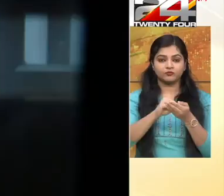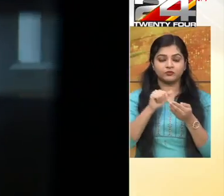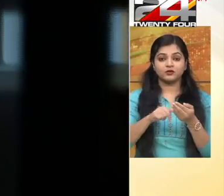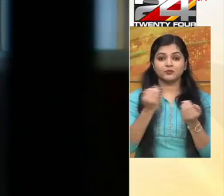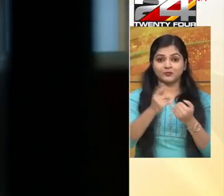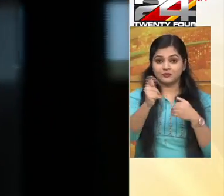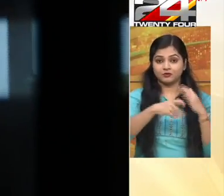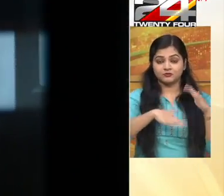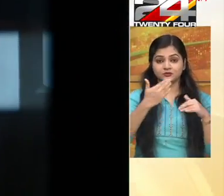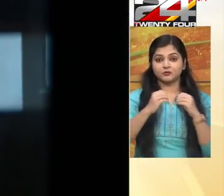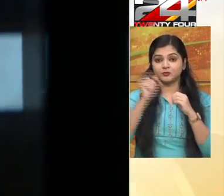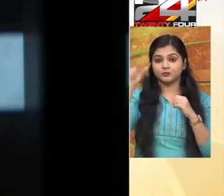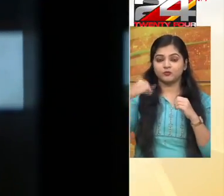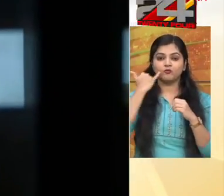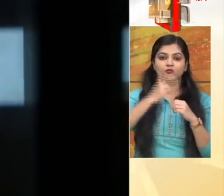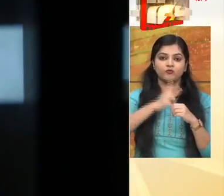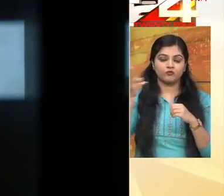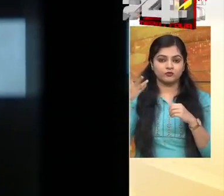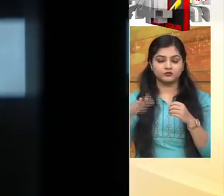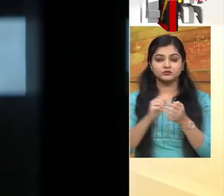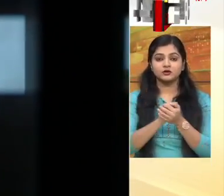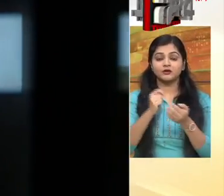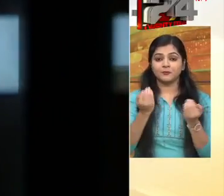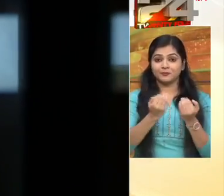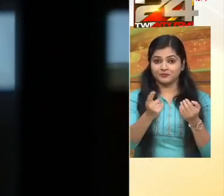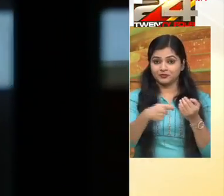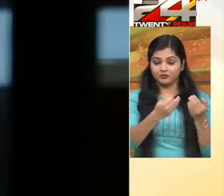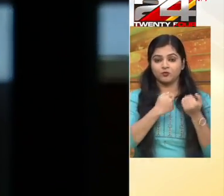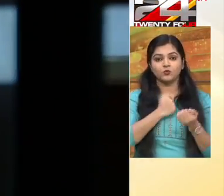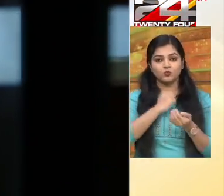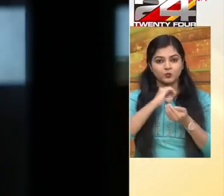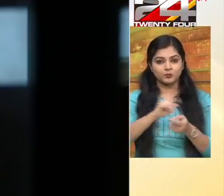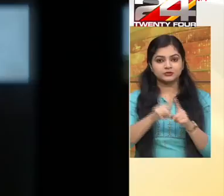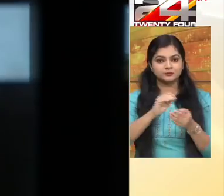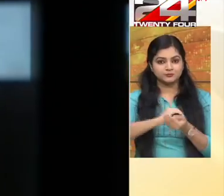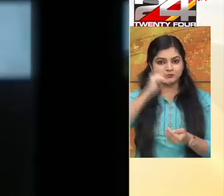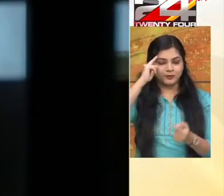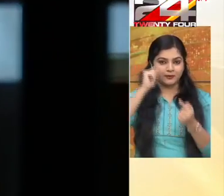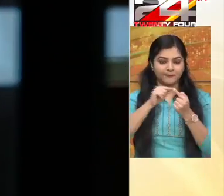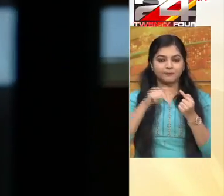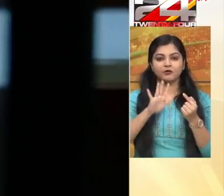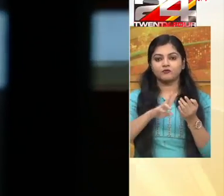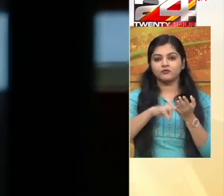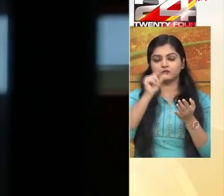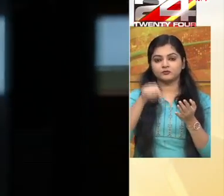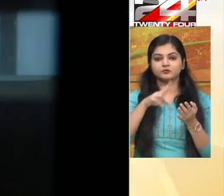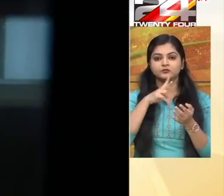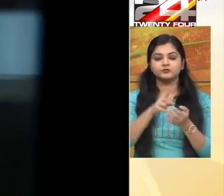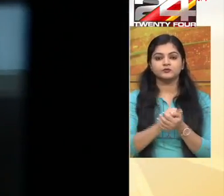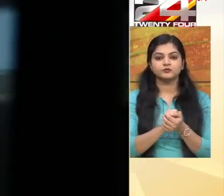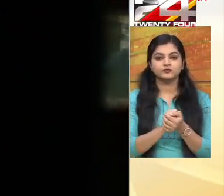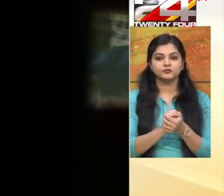കോൾ വിളിച്ചു. തട്ടിയെടുത്ത കുട്ടിയെ സ്വന്തം കുട്ടിയായി വളർത്താനായിരുന്നു നീതുവിന്റെ പദ്ധതിയെന്നും കോട്ടയം ജില്ലാ പോലീസ് മേധാവി D ശില്പ മാധ്യമങ്ങളോട്